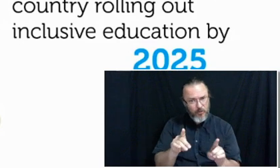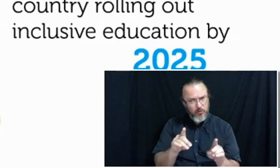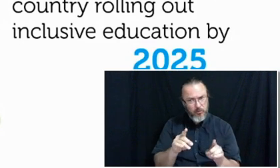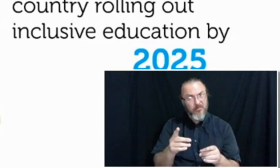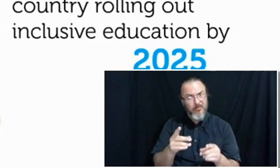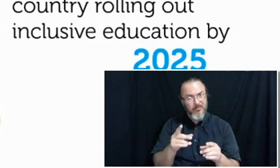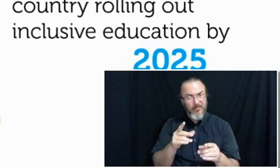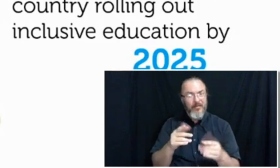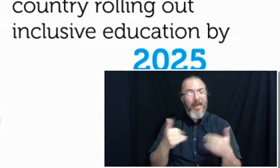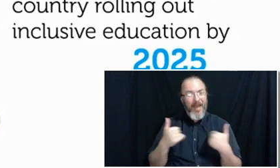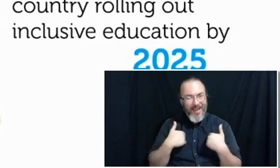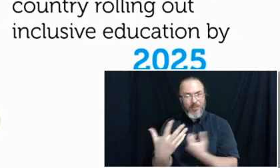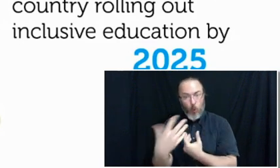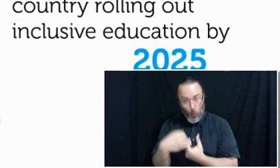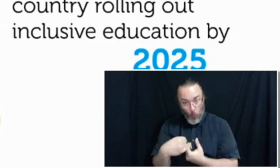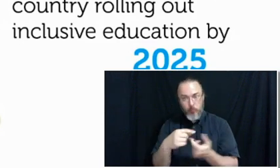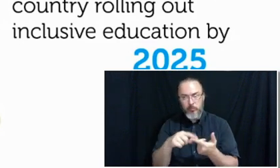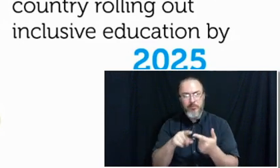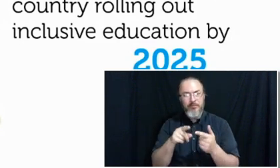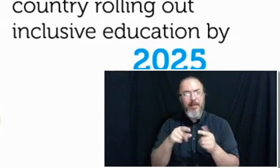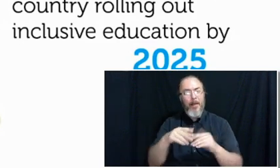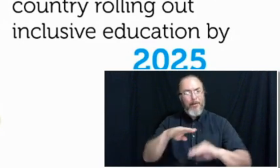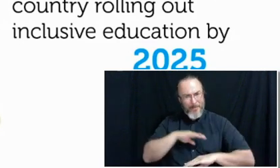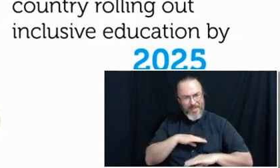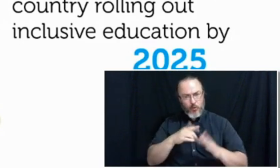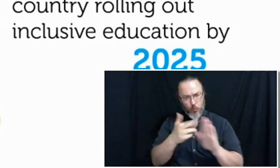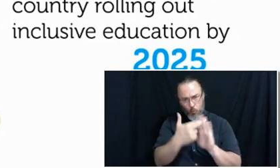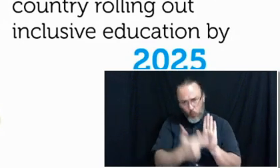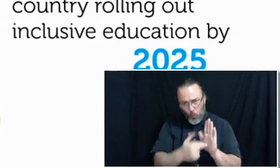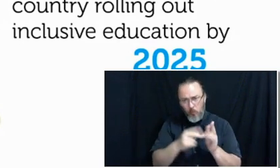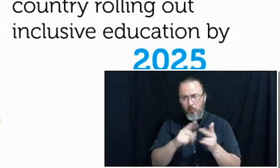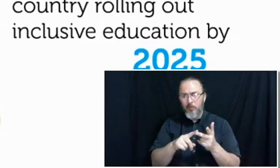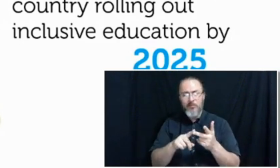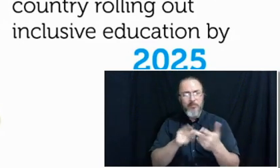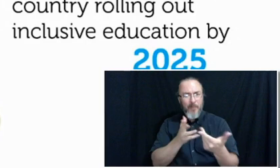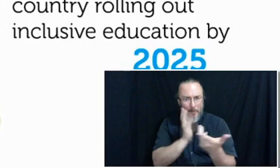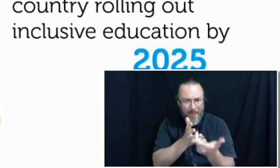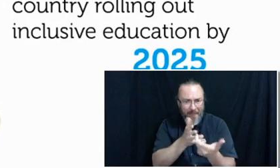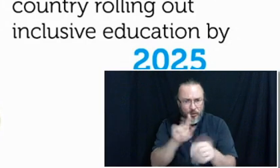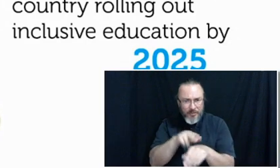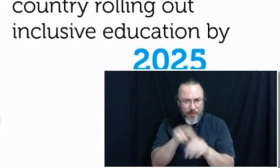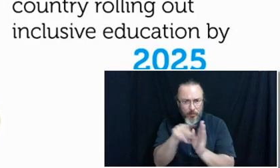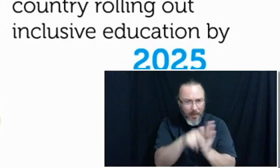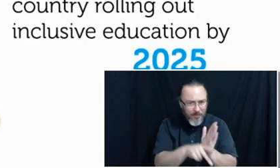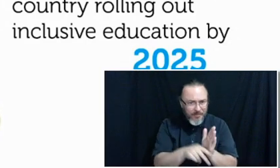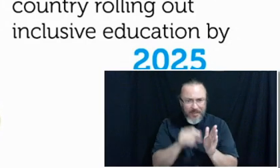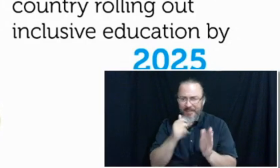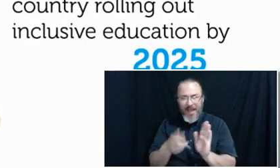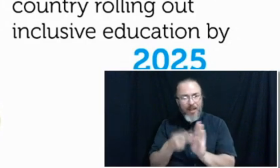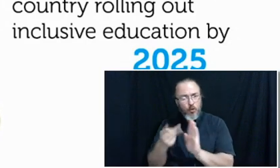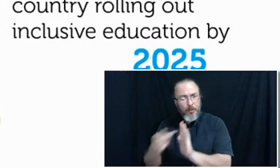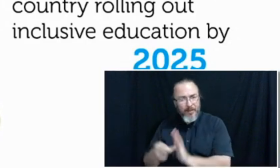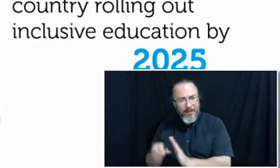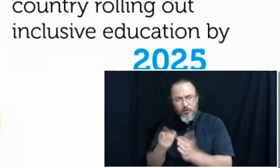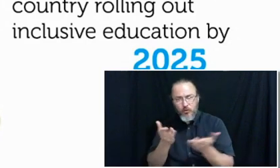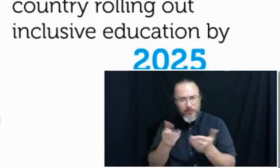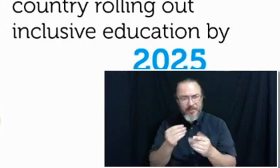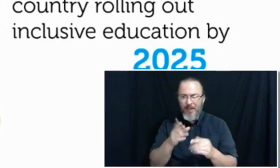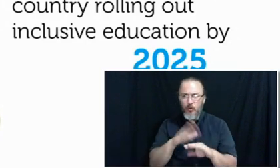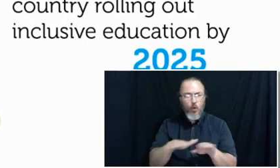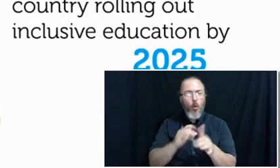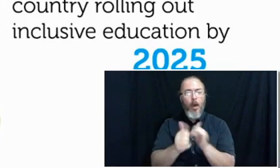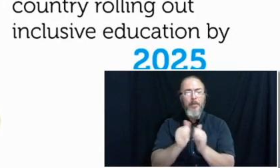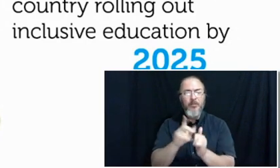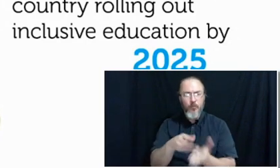mènent à l'inclusion. Répondre aux normes, soit alignés sur les politiques nationales, ne fassent pas double emploi et n'aboutissent pas à une concurrence